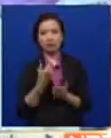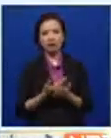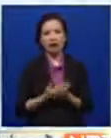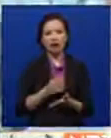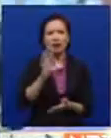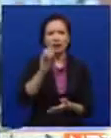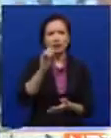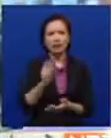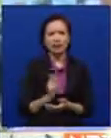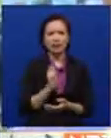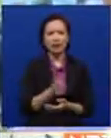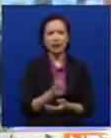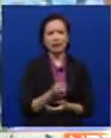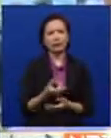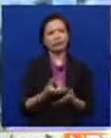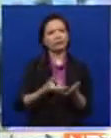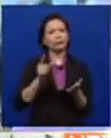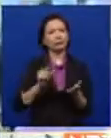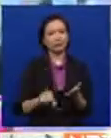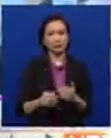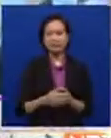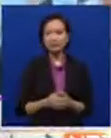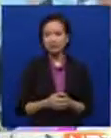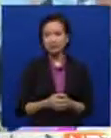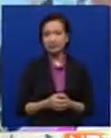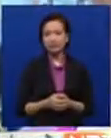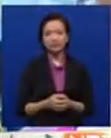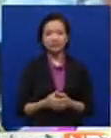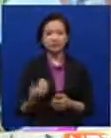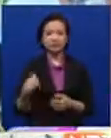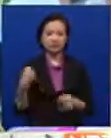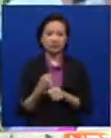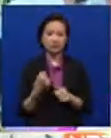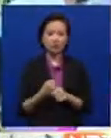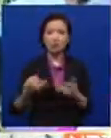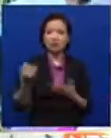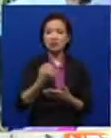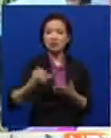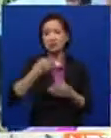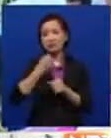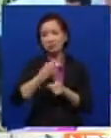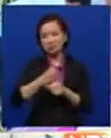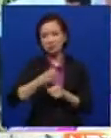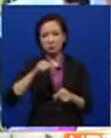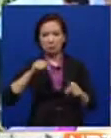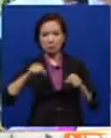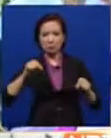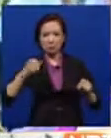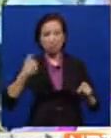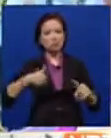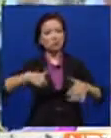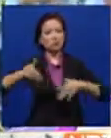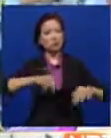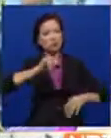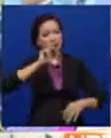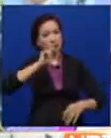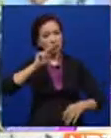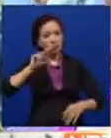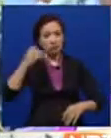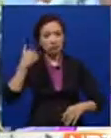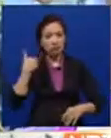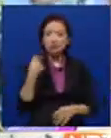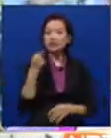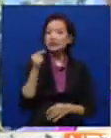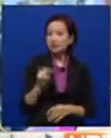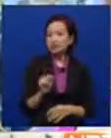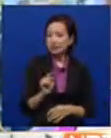าท มีวงการศิลปะที่ได้สร้างสรรค์งานขึ้นมาเพื่อให้ผู้คนได้ชมกันนะครับแล้วก็งานศิ